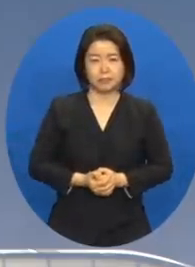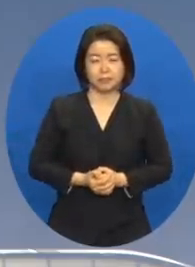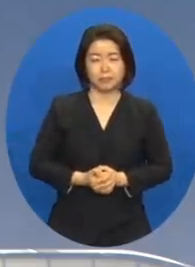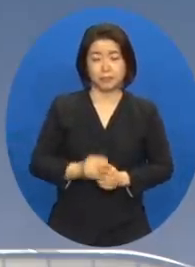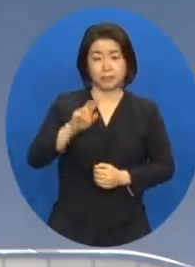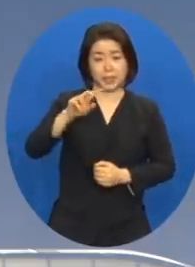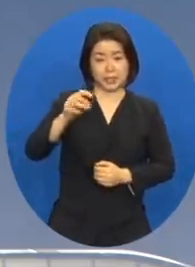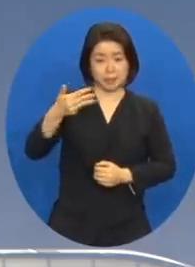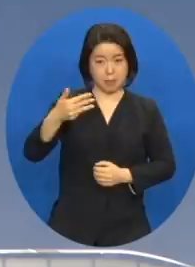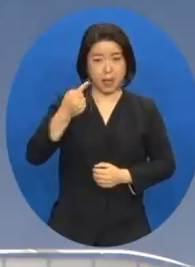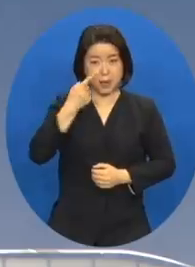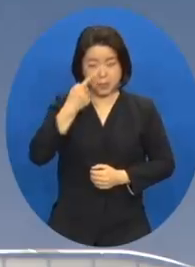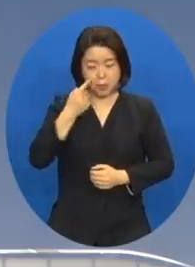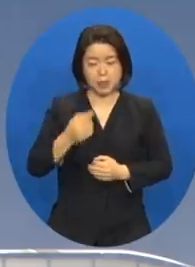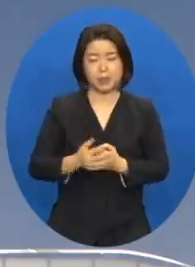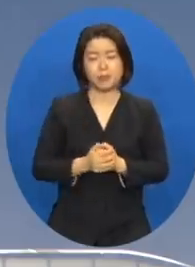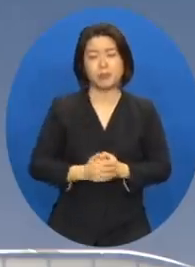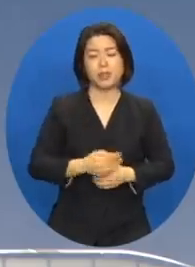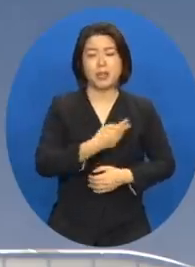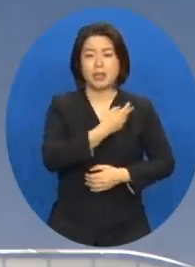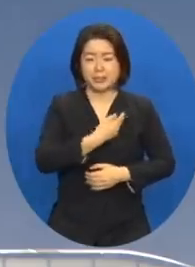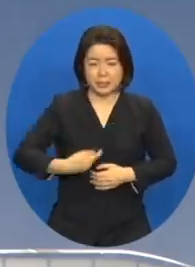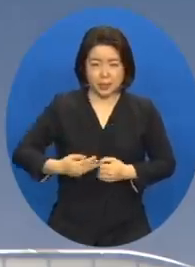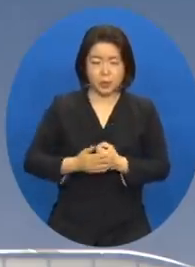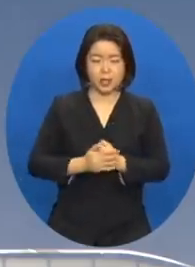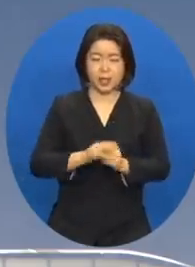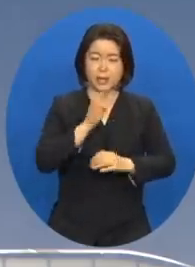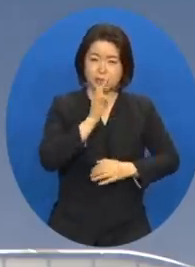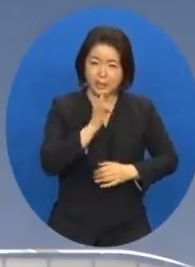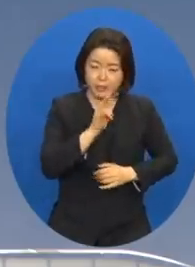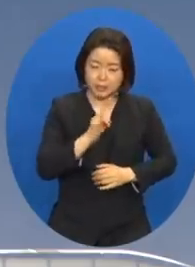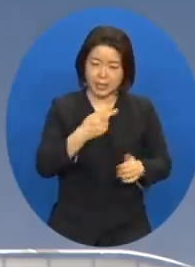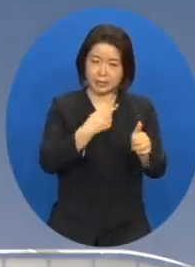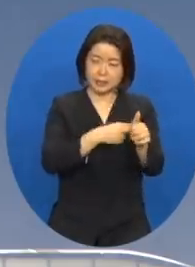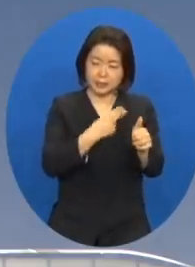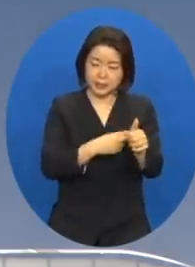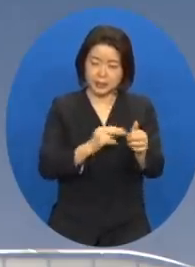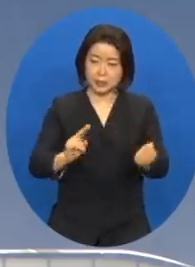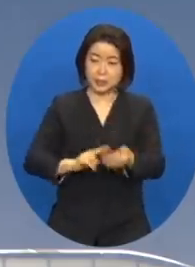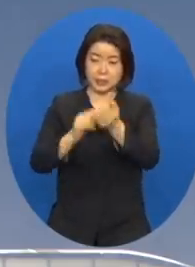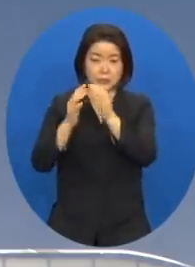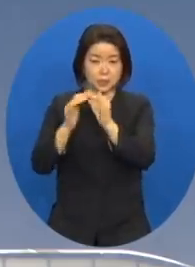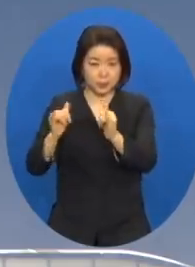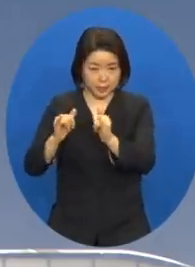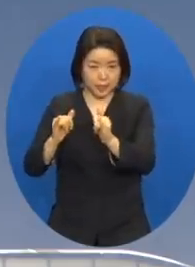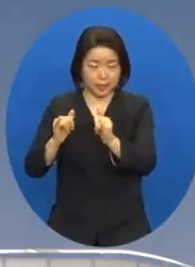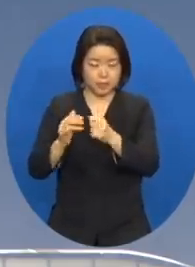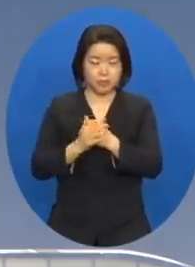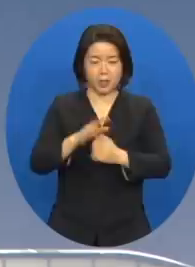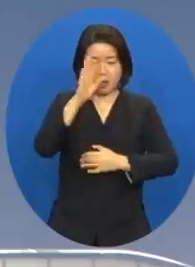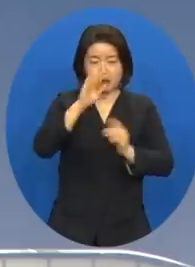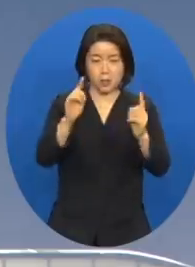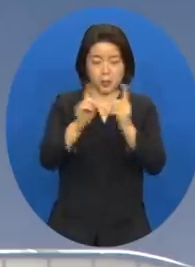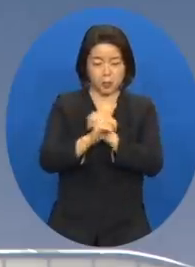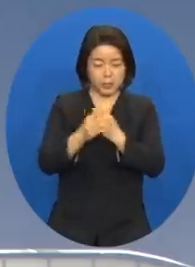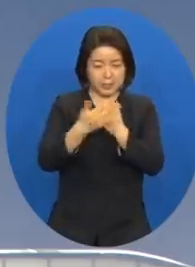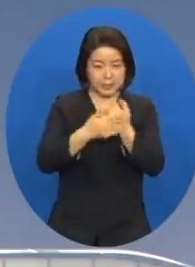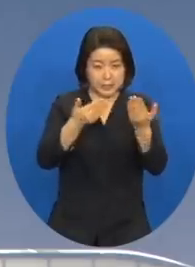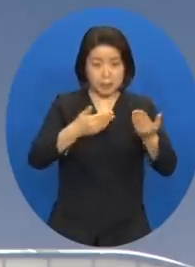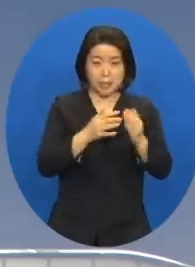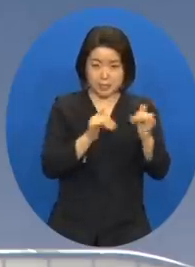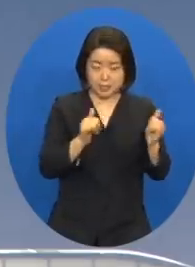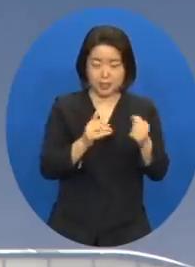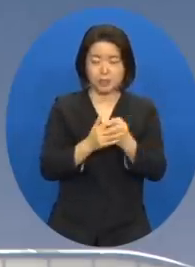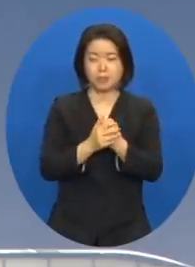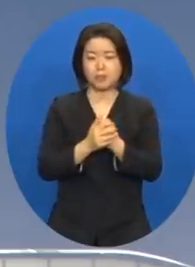거예요. 28절에 보면 사도나 예언자나 교사나 기적을 행하는 사람이나 병 고치는 은사를 받은 사람이나